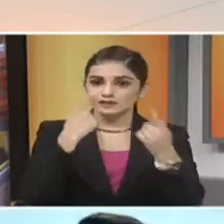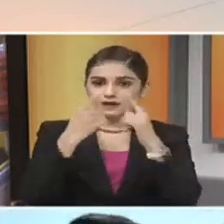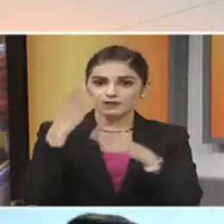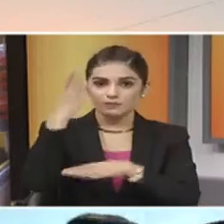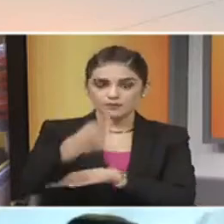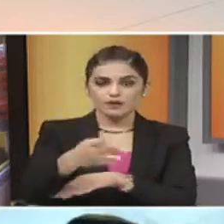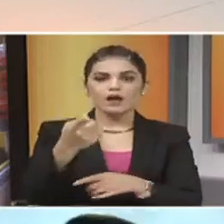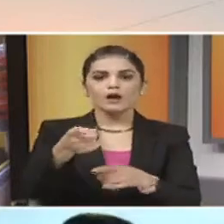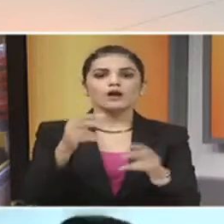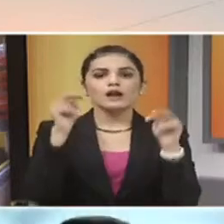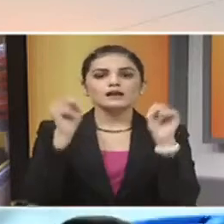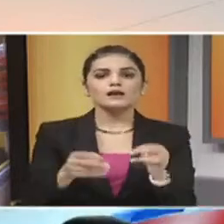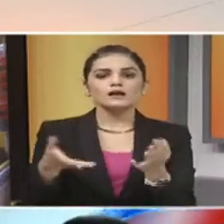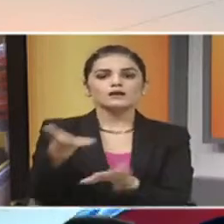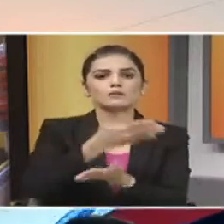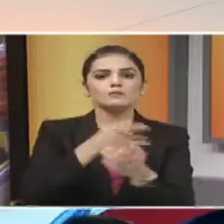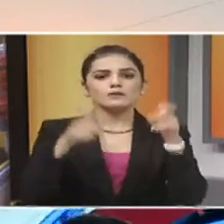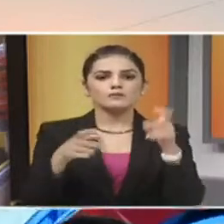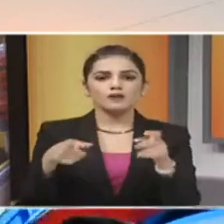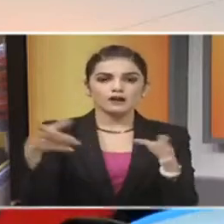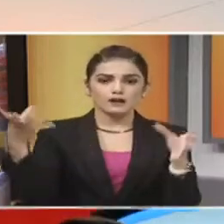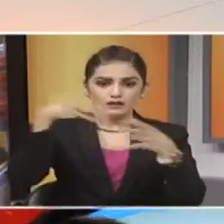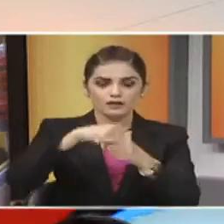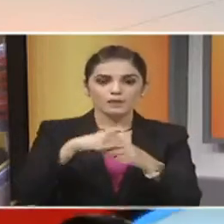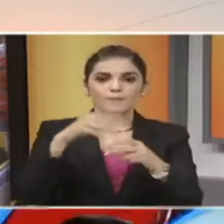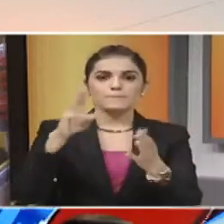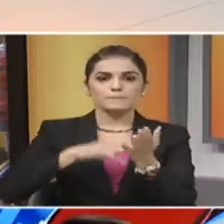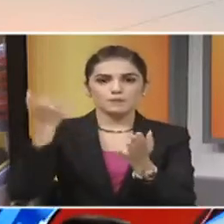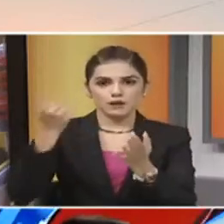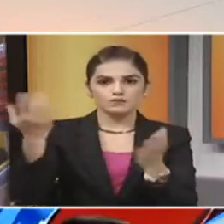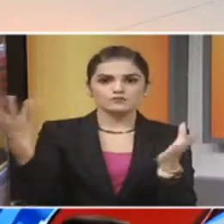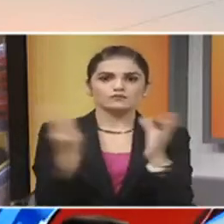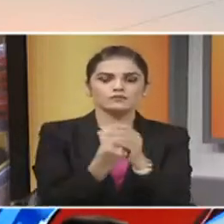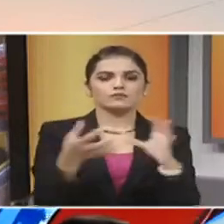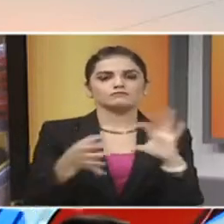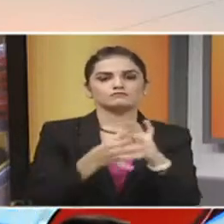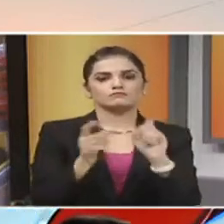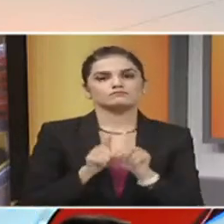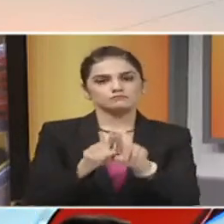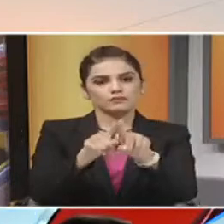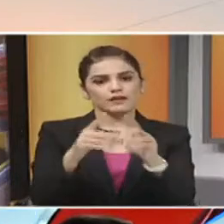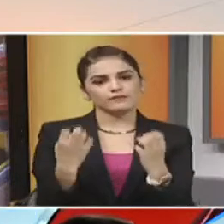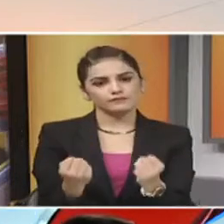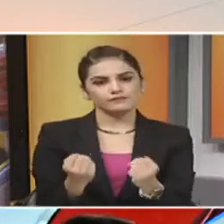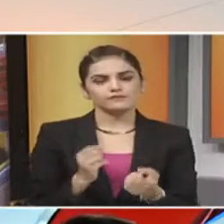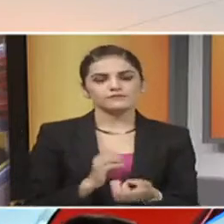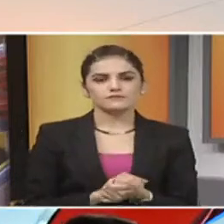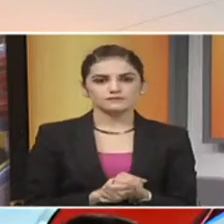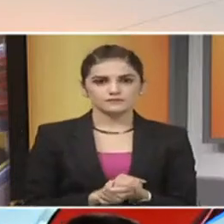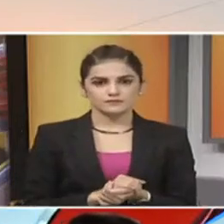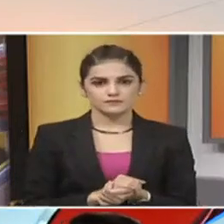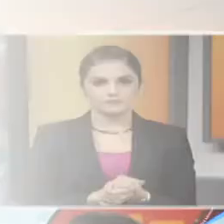वहां की व्यवस्थाओं को देखा इस दौरान उनके साथ कई मंत्री और अधिकारी मौजूद रहे